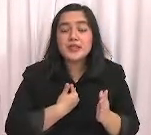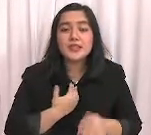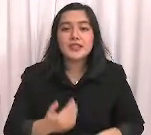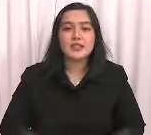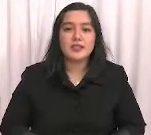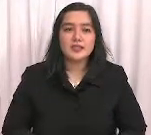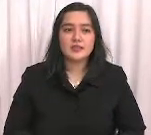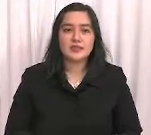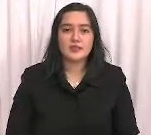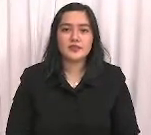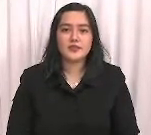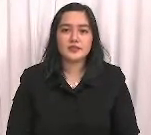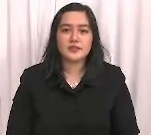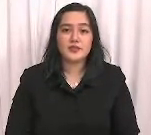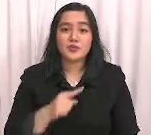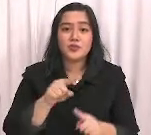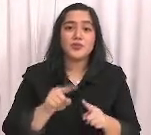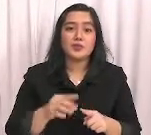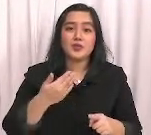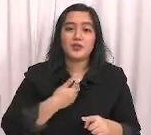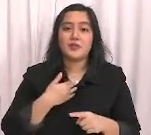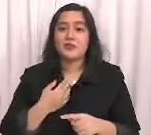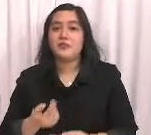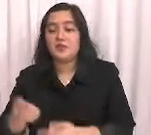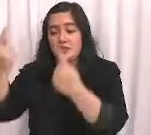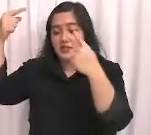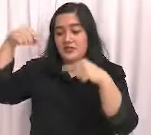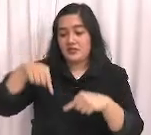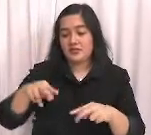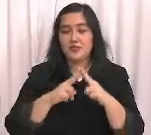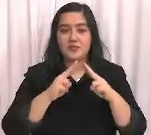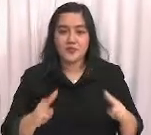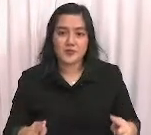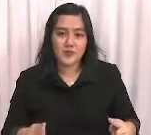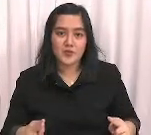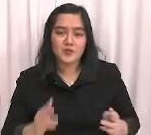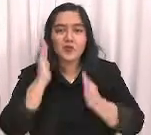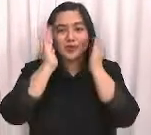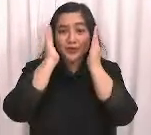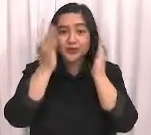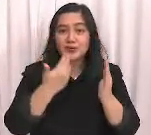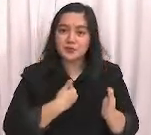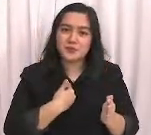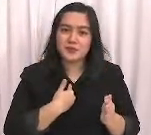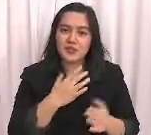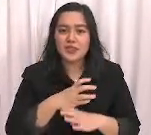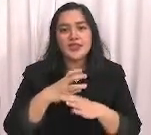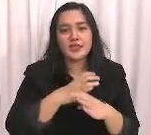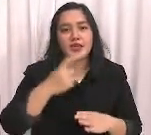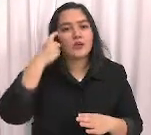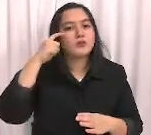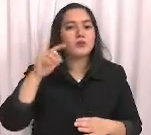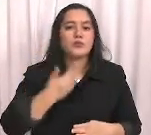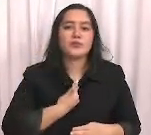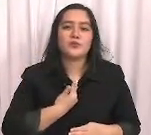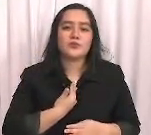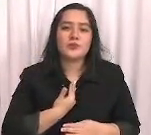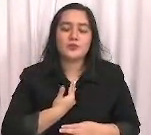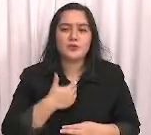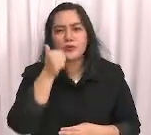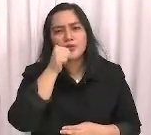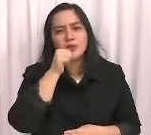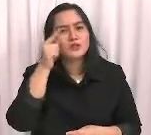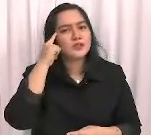uli siya. Mm. So, tatrabahuin niya na ako. Talaga, nandoon yung paraan. Talagang iisip tayo ng paraan